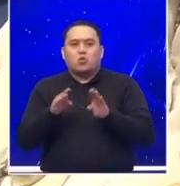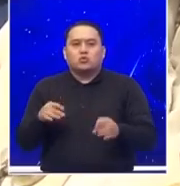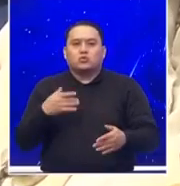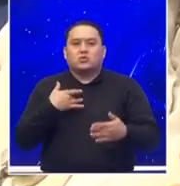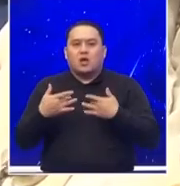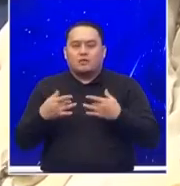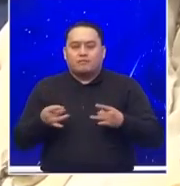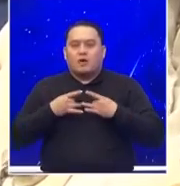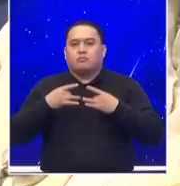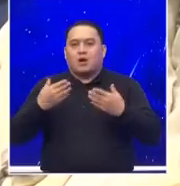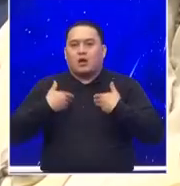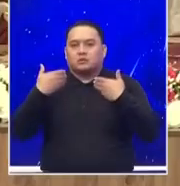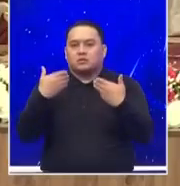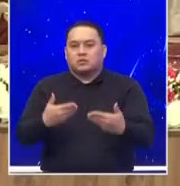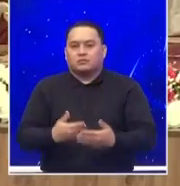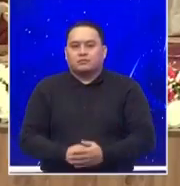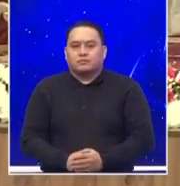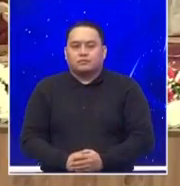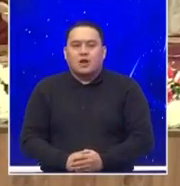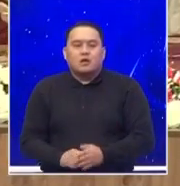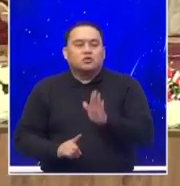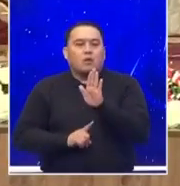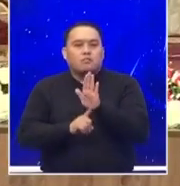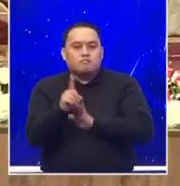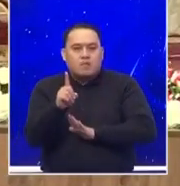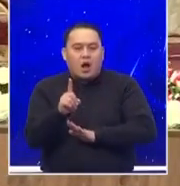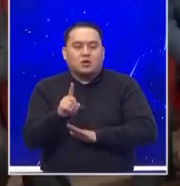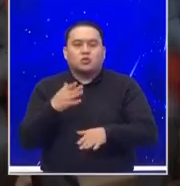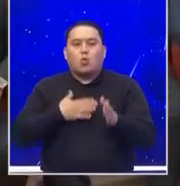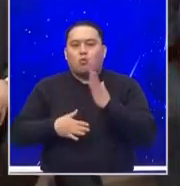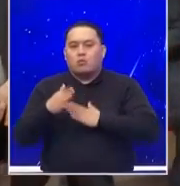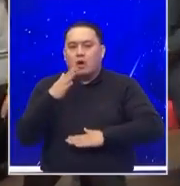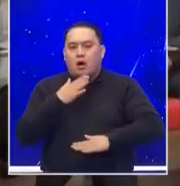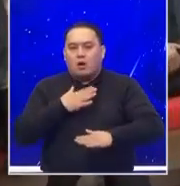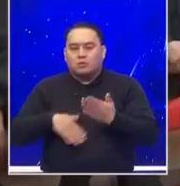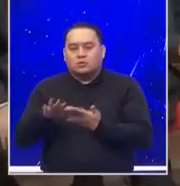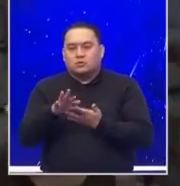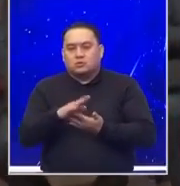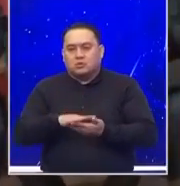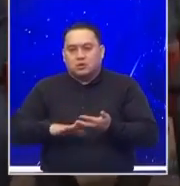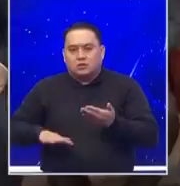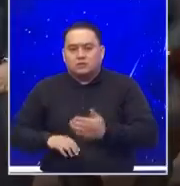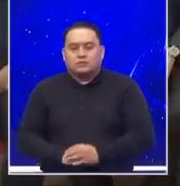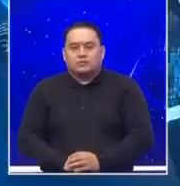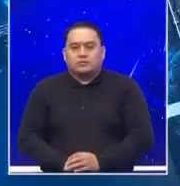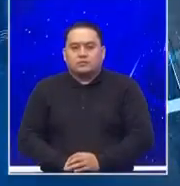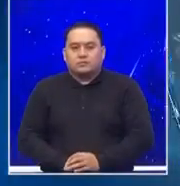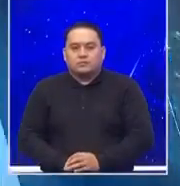сахнадан құттықтаулар естіп мәре сәре. Жыл басынан бастау алған қуаныш жыл бойына жалғассын деп